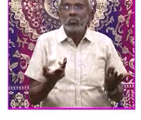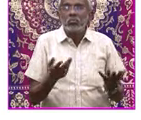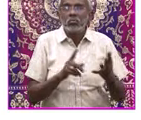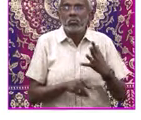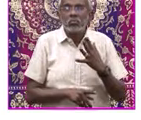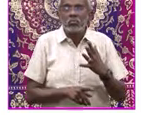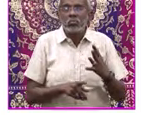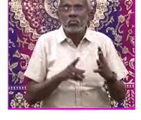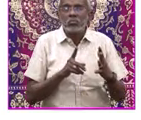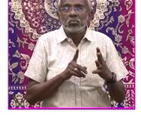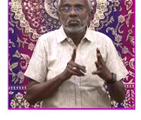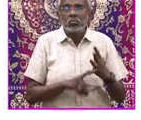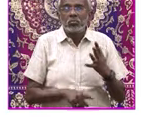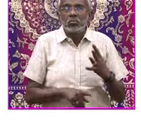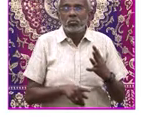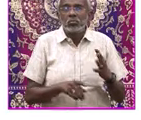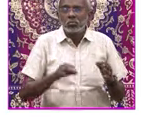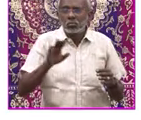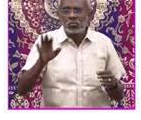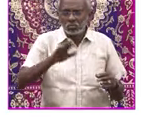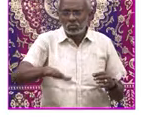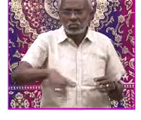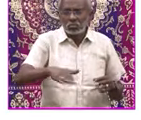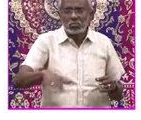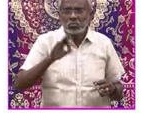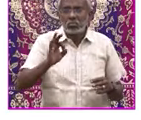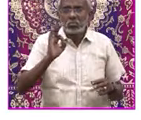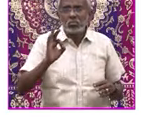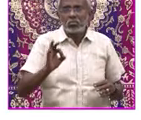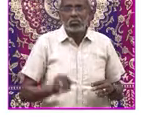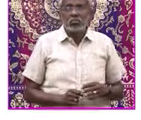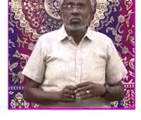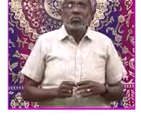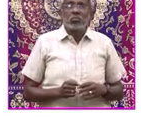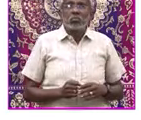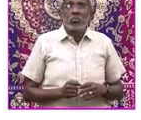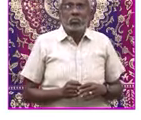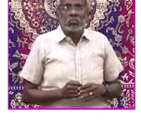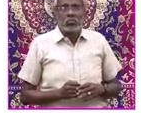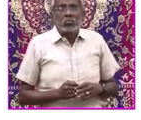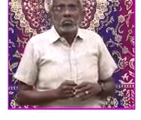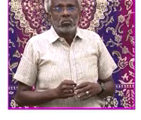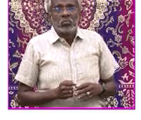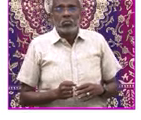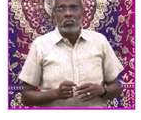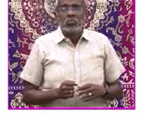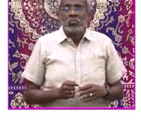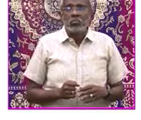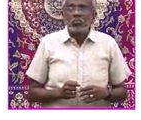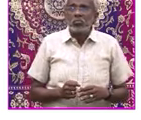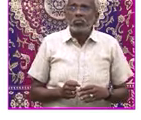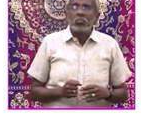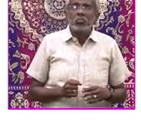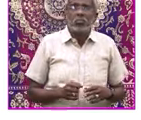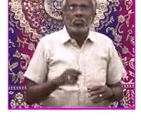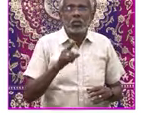வசிக்கிறது. இருந்தாலும் குறிப்பிட்ட இடம் என்று ஒன்று உண்டு அல்லவல்லவா. சிங்கம் எதில் வாழும்,